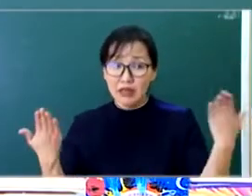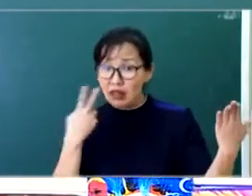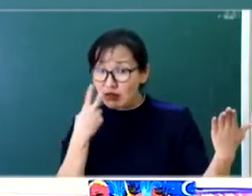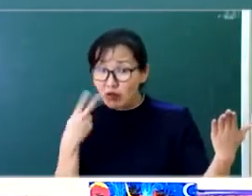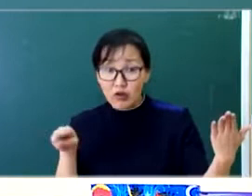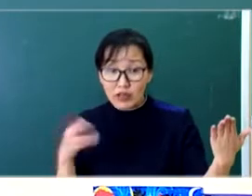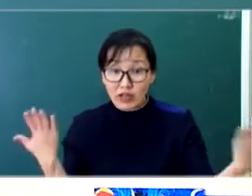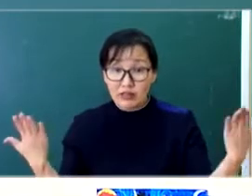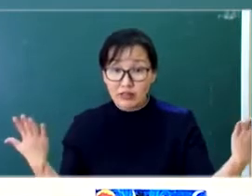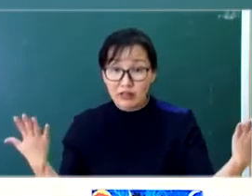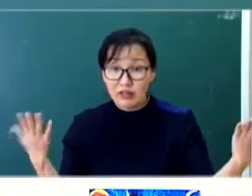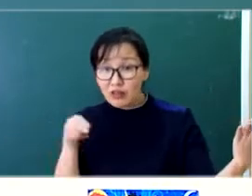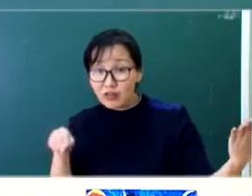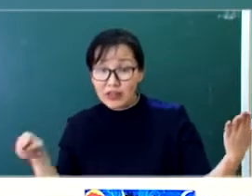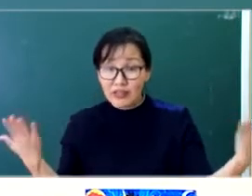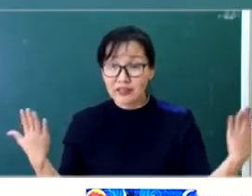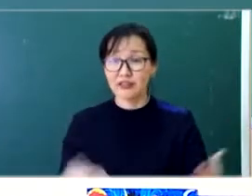1/128 гэдэг тоо маань